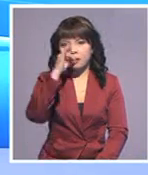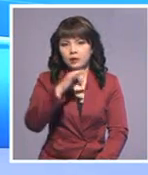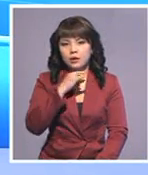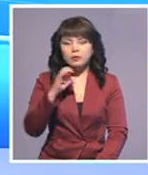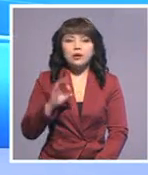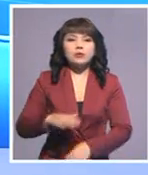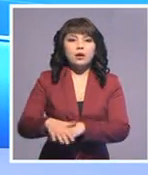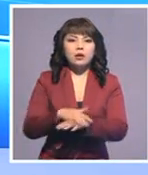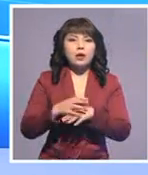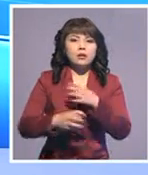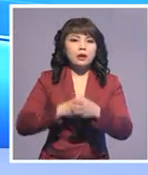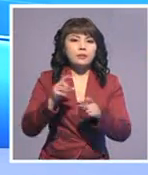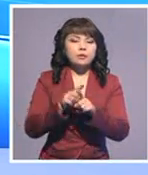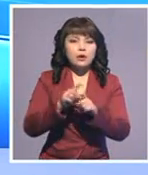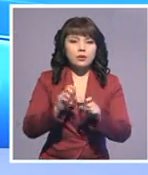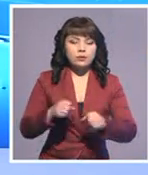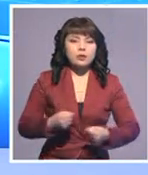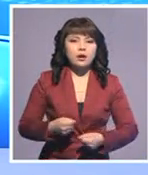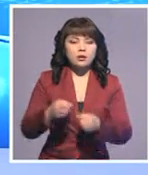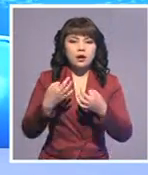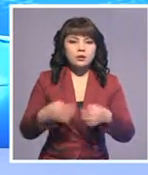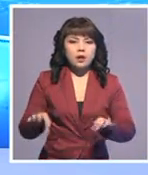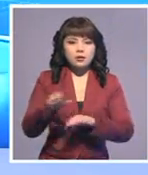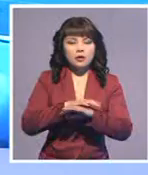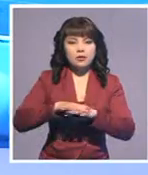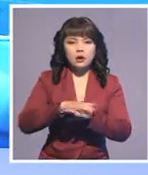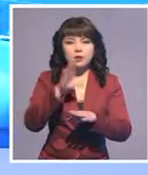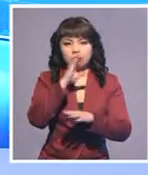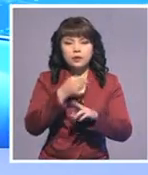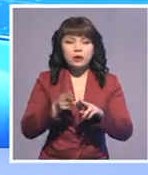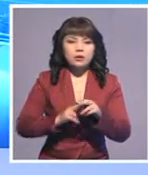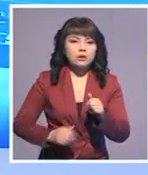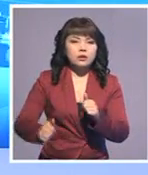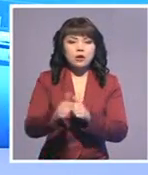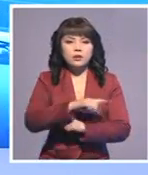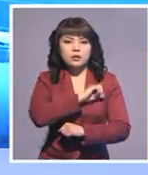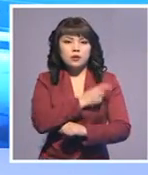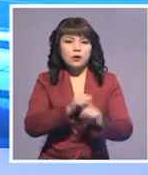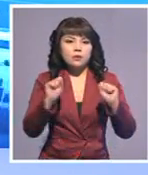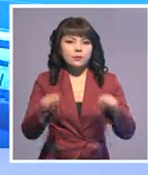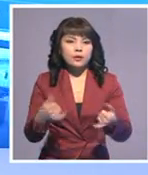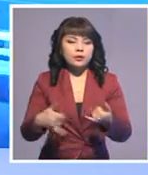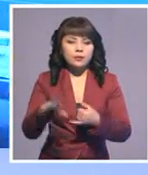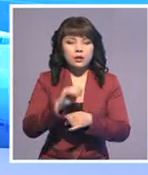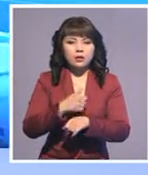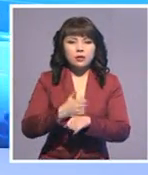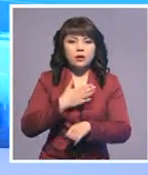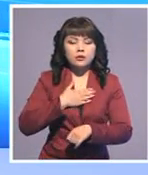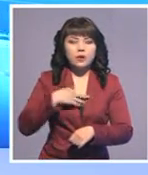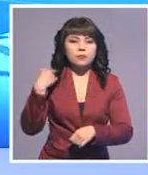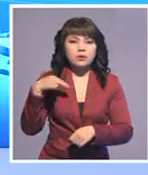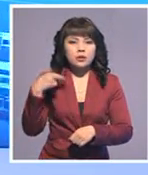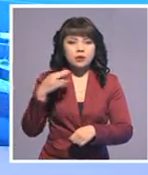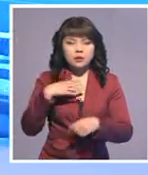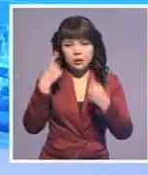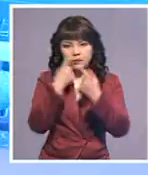Қазақстан әлемге өз күшімен асқақ мақсатты бағындыра білетінін дәлелдеді. Елбасы Нұрсұлтан Назарбаевтың жолдауымен танысқан Еуропарламент депутаты